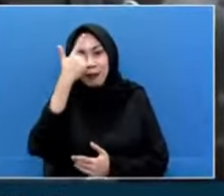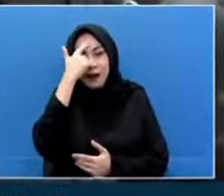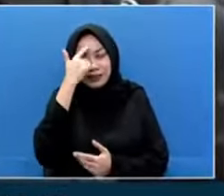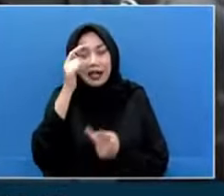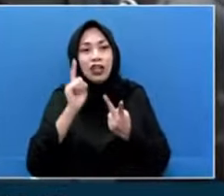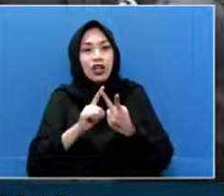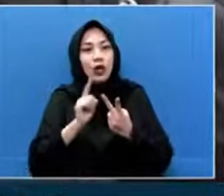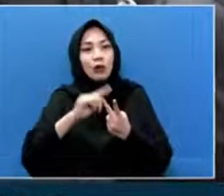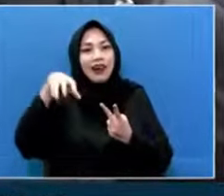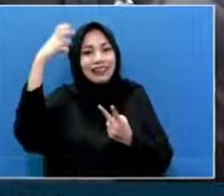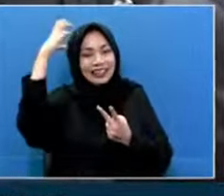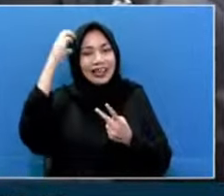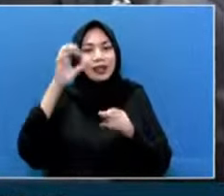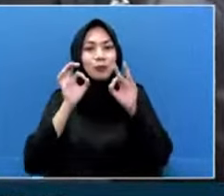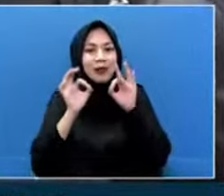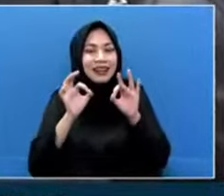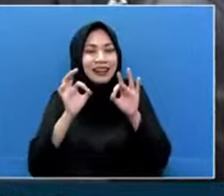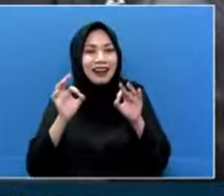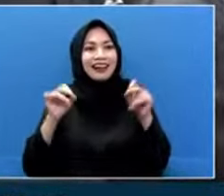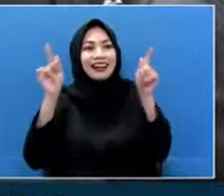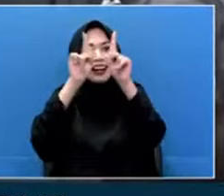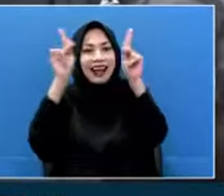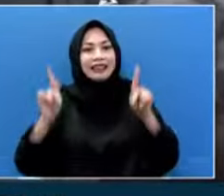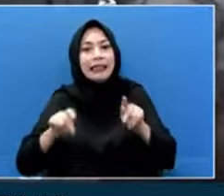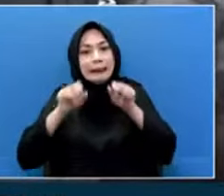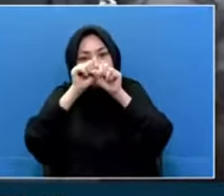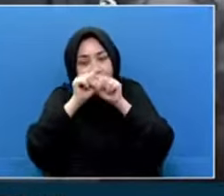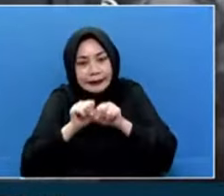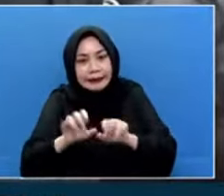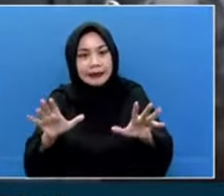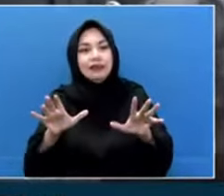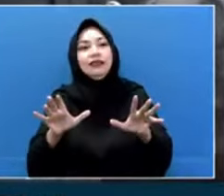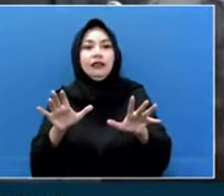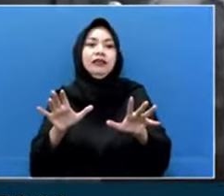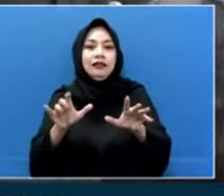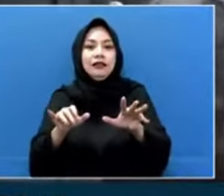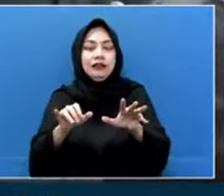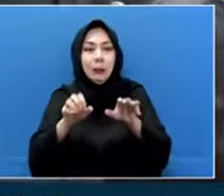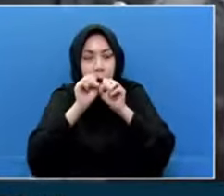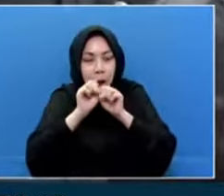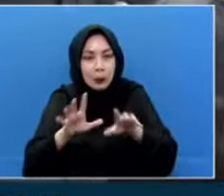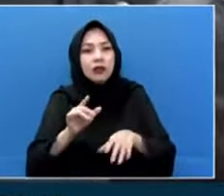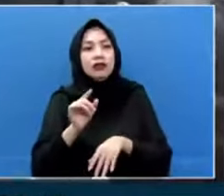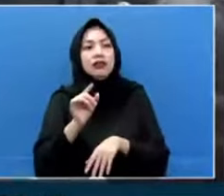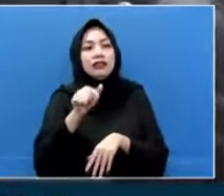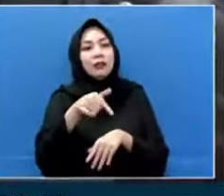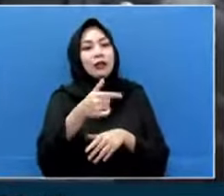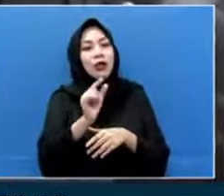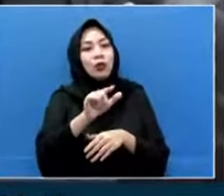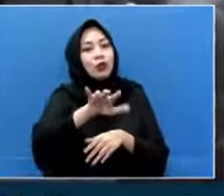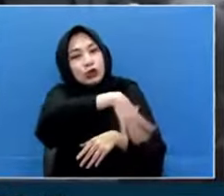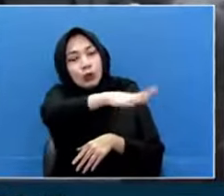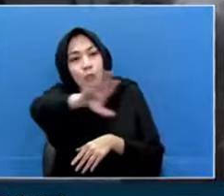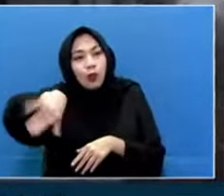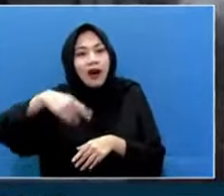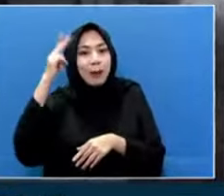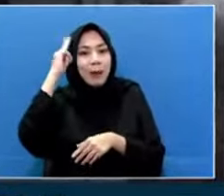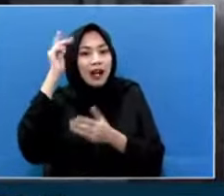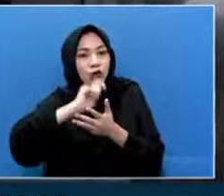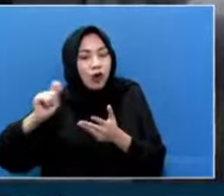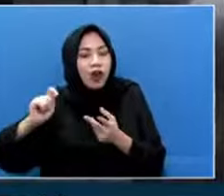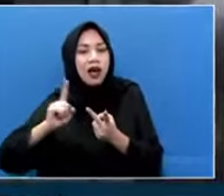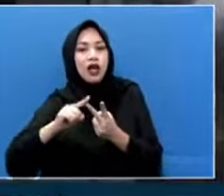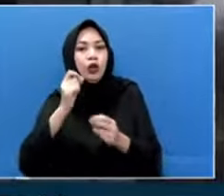katen memberikan himbauan pemahaman kepada seluruh satuan pendidikan kepala sekolah